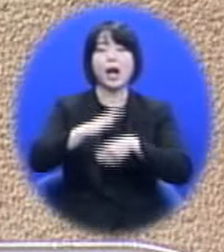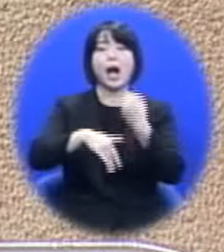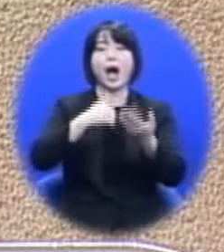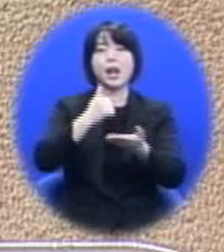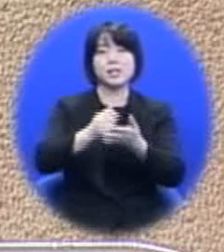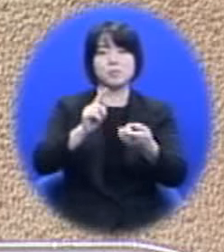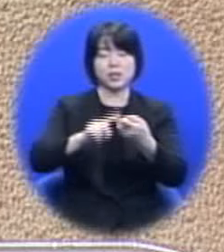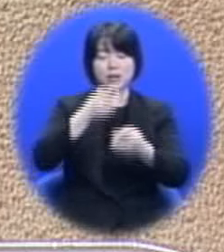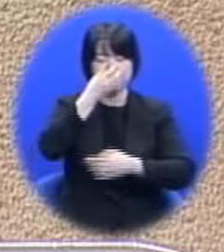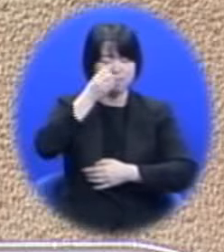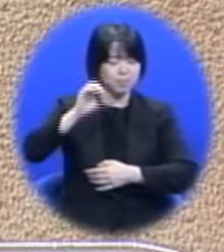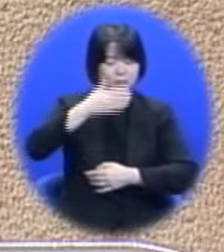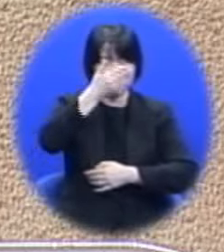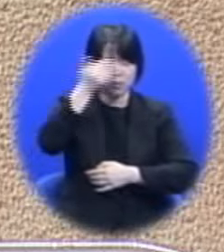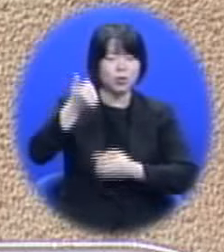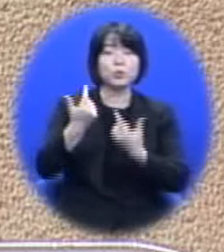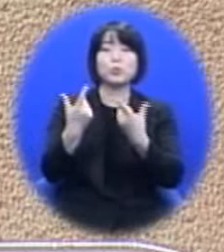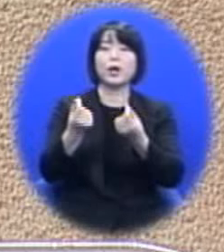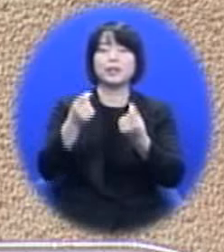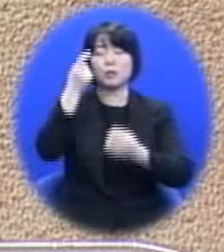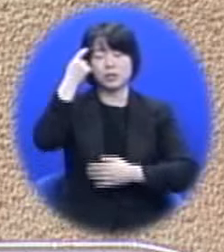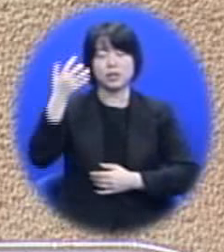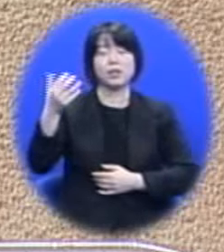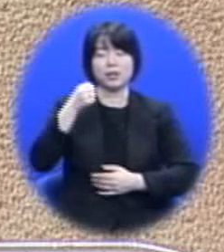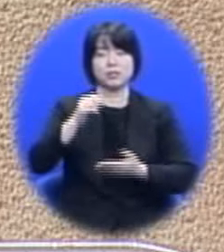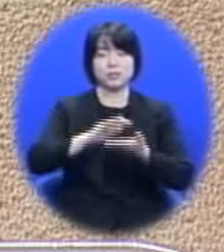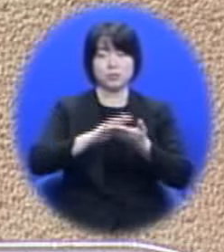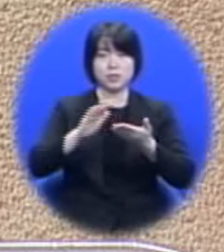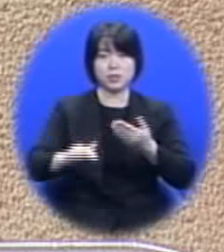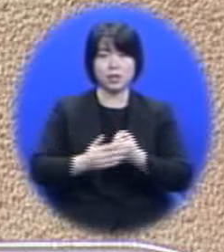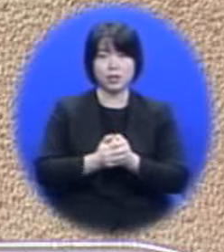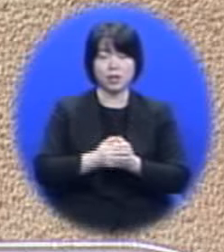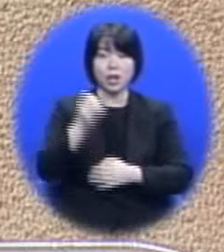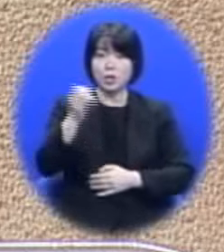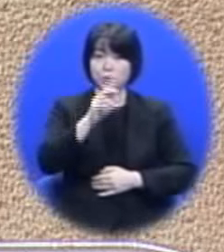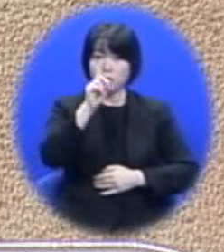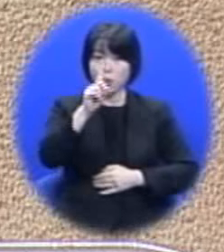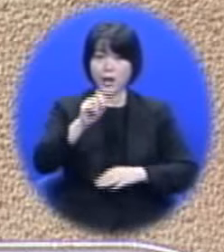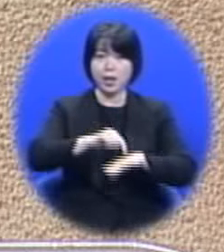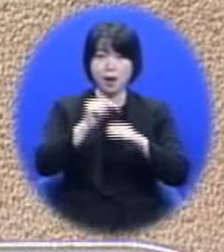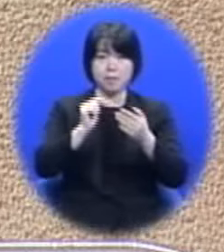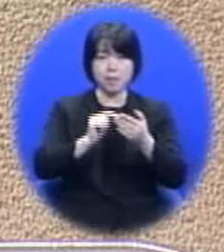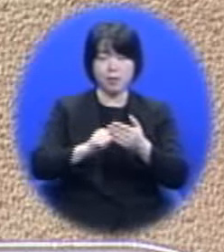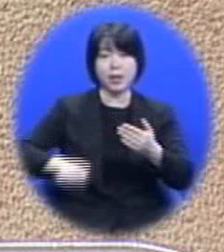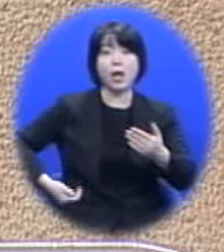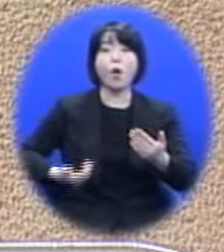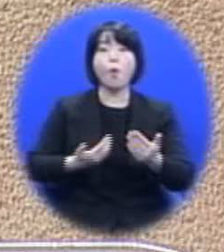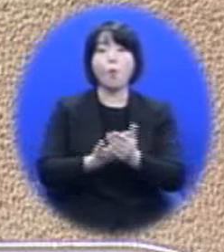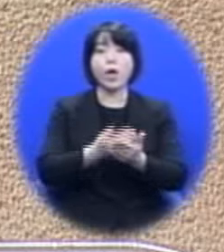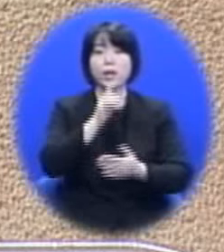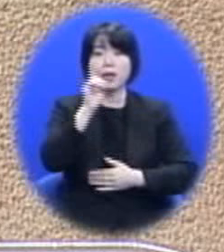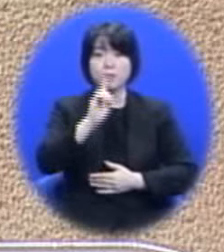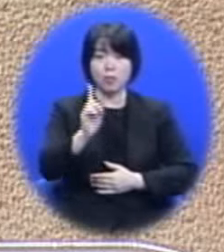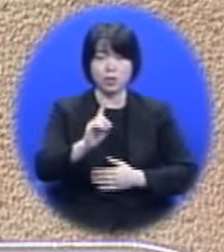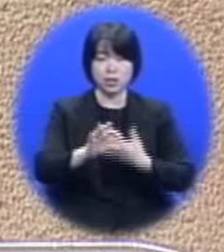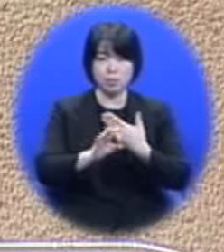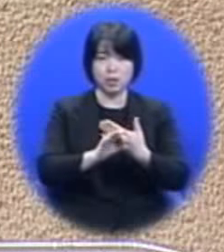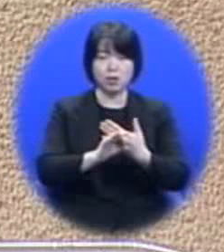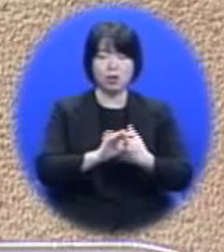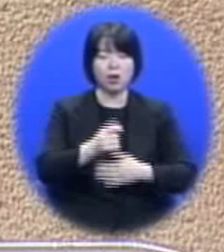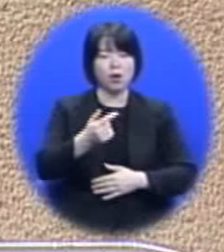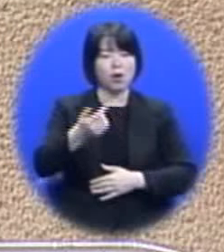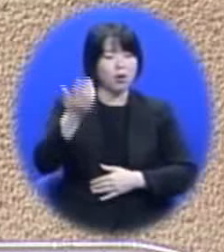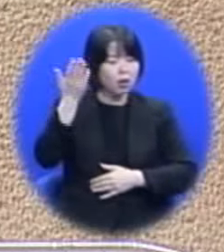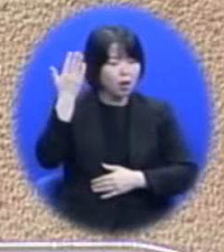무시라고 생각이 들었기 때문입니다. 그러면서 또 하나 마음에 회개가 터지는 것은 그동안에 도대체